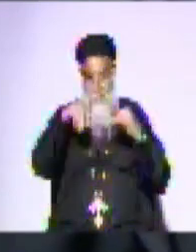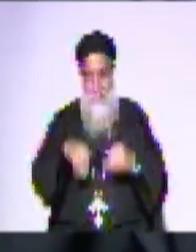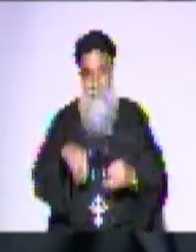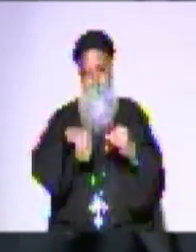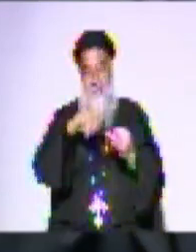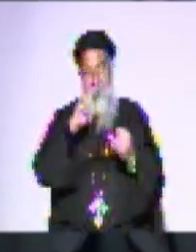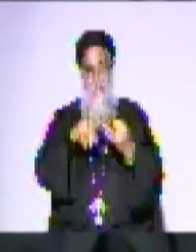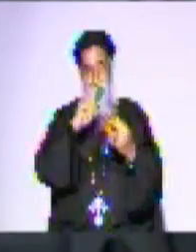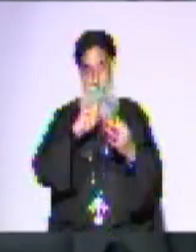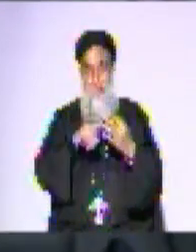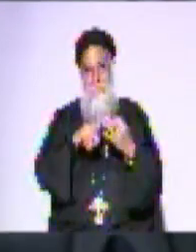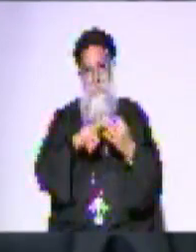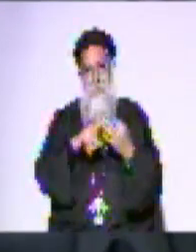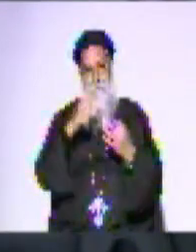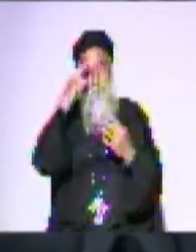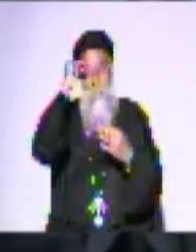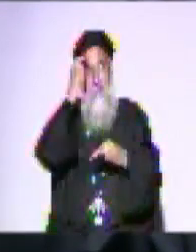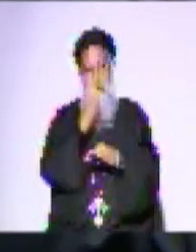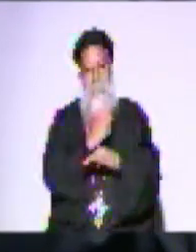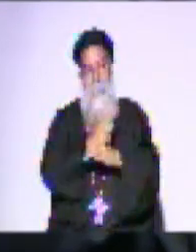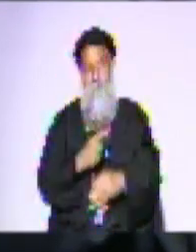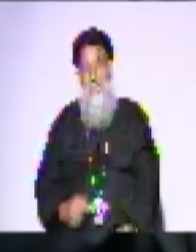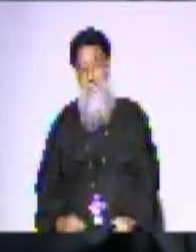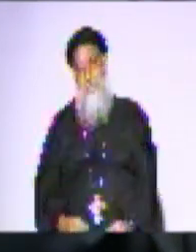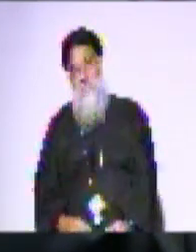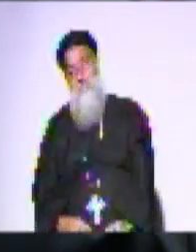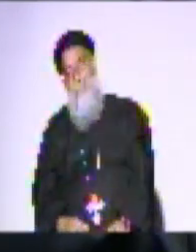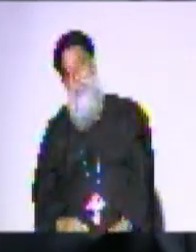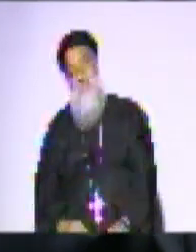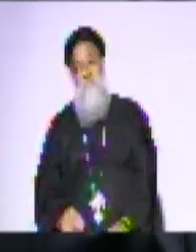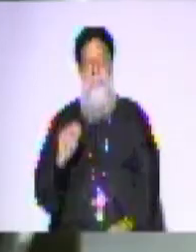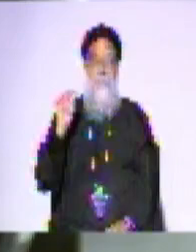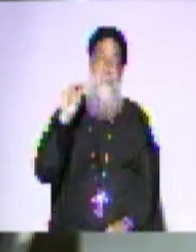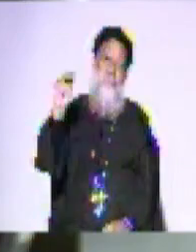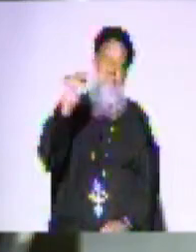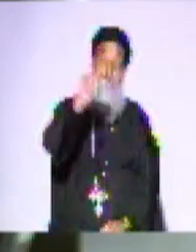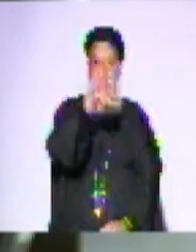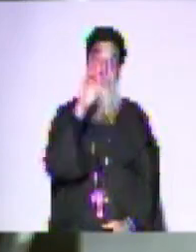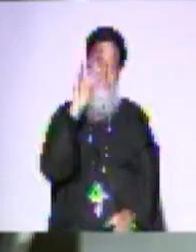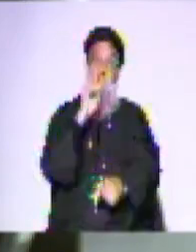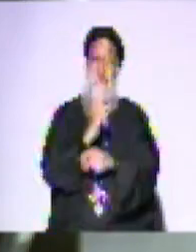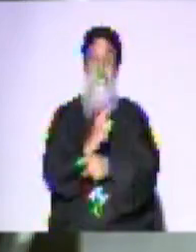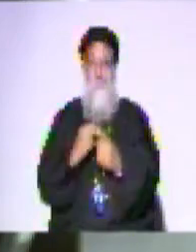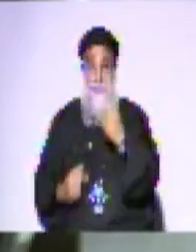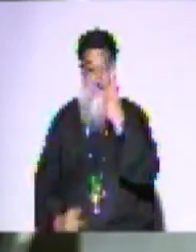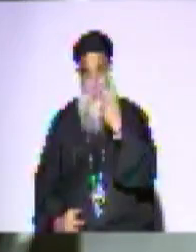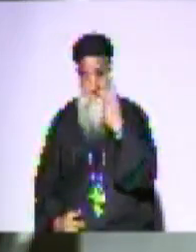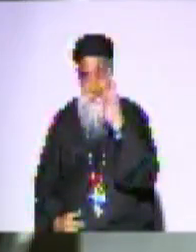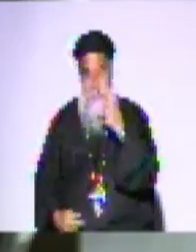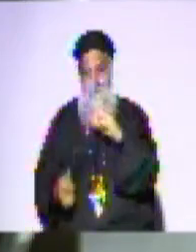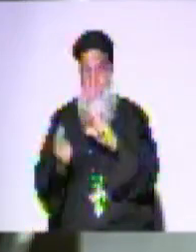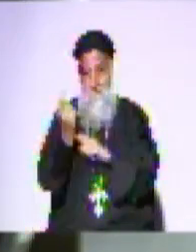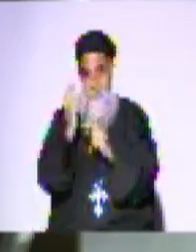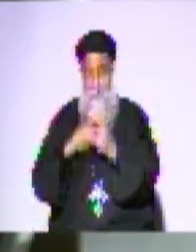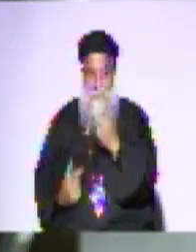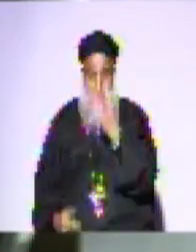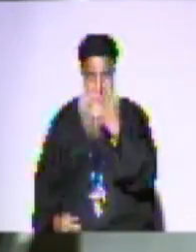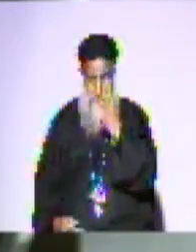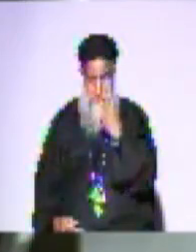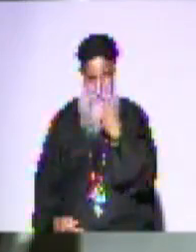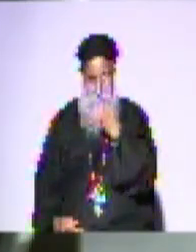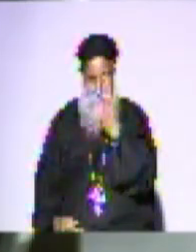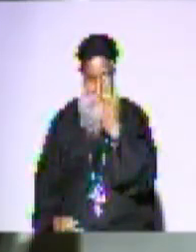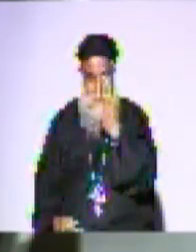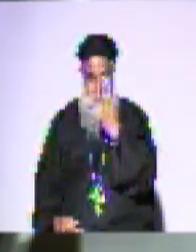معمودية واحدة في أفسس 4 يعني عايز يقول أن زي ما المسيح واحد هو